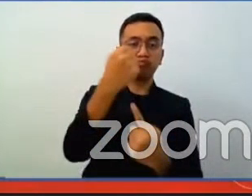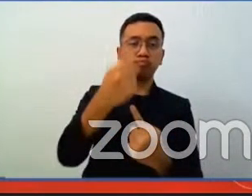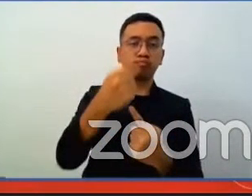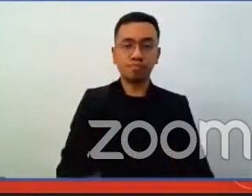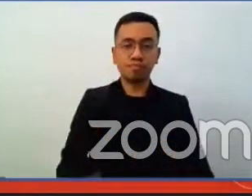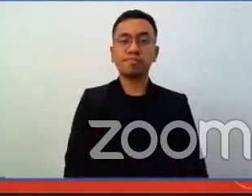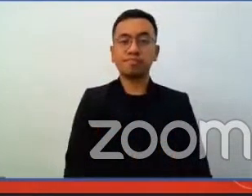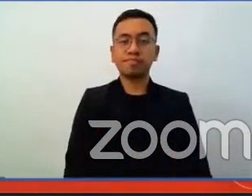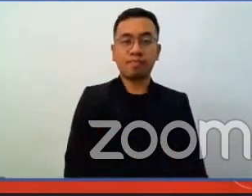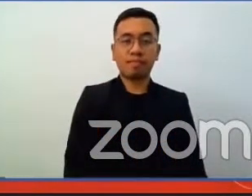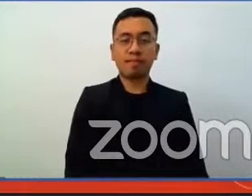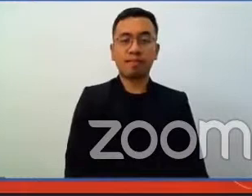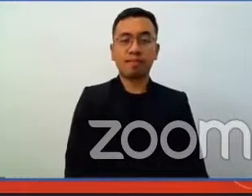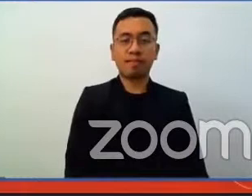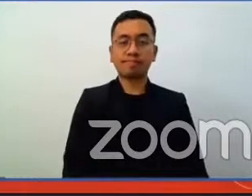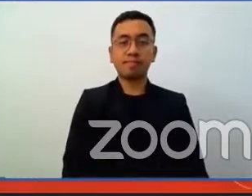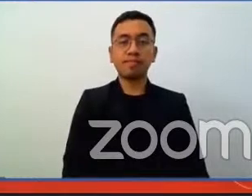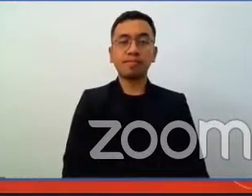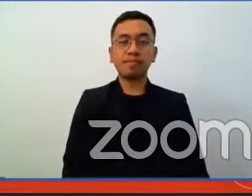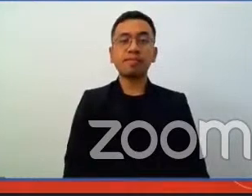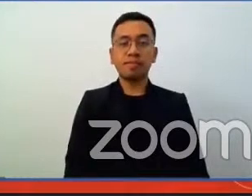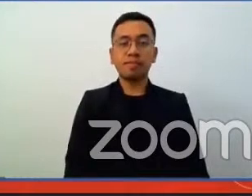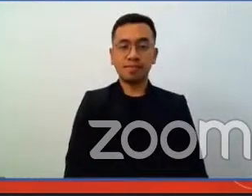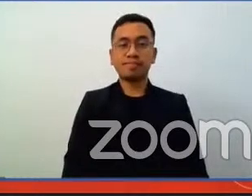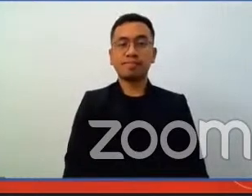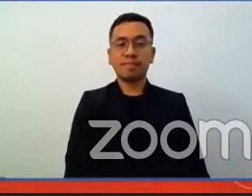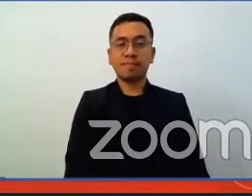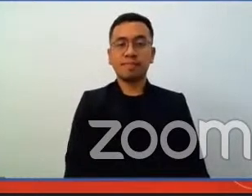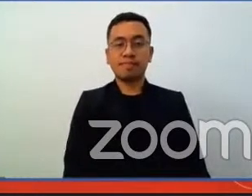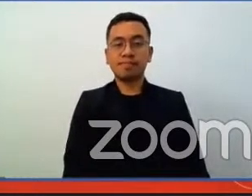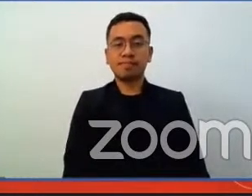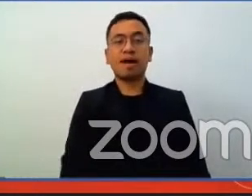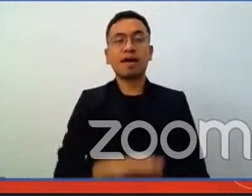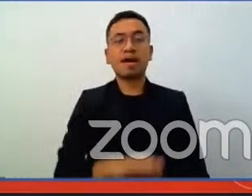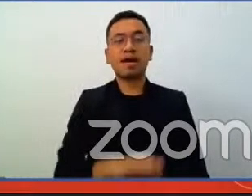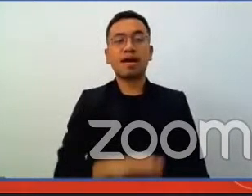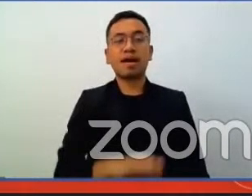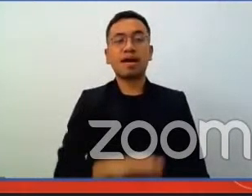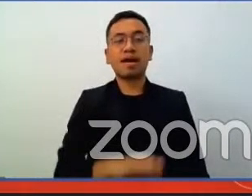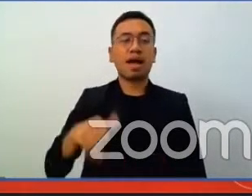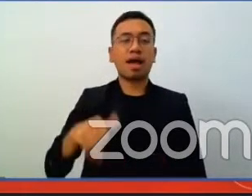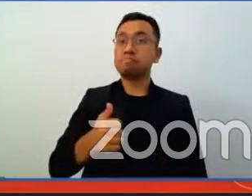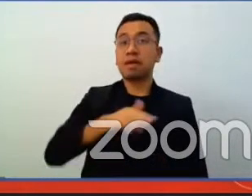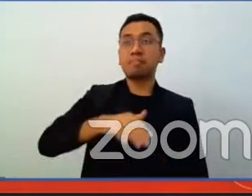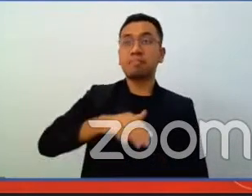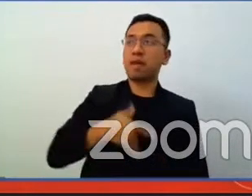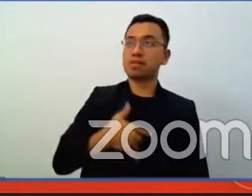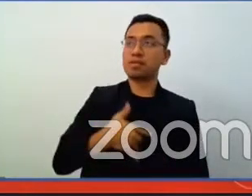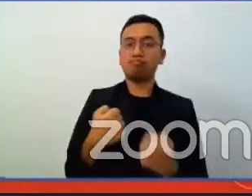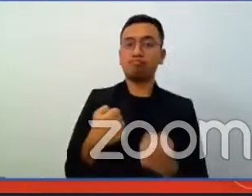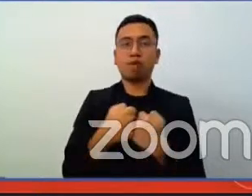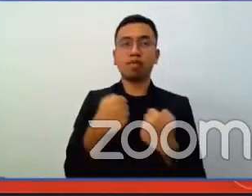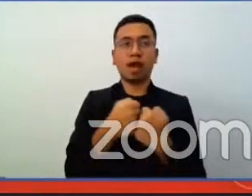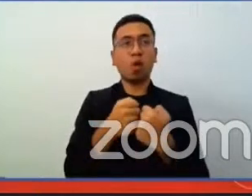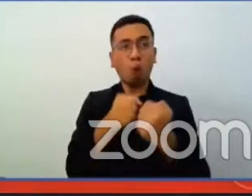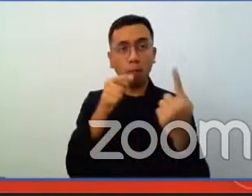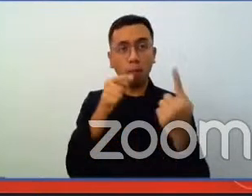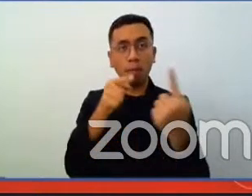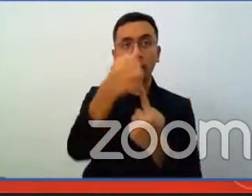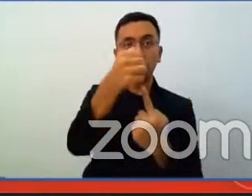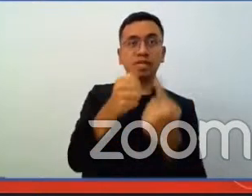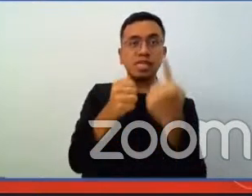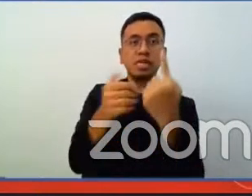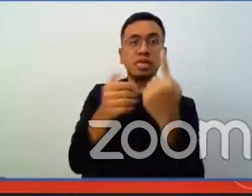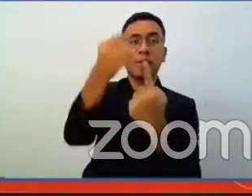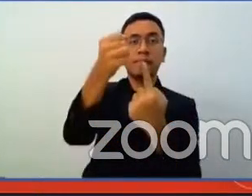ini sudah menantang siswa untuk mendapatkan lebih? Ya. Nah, itu yang perlu